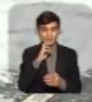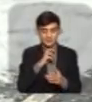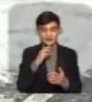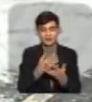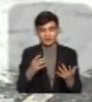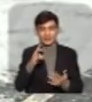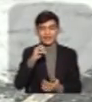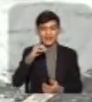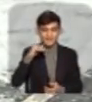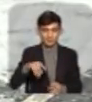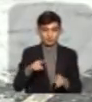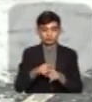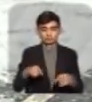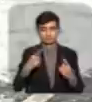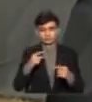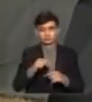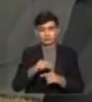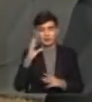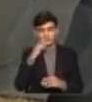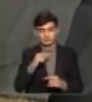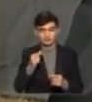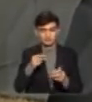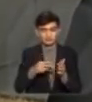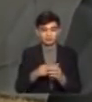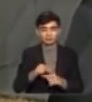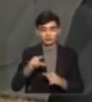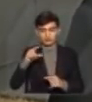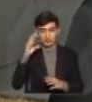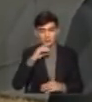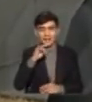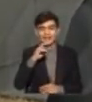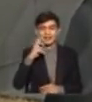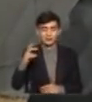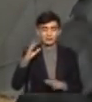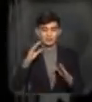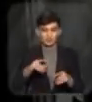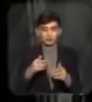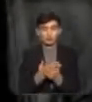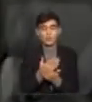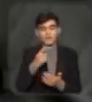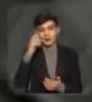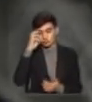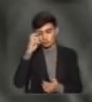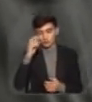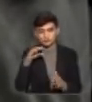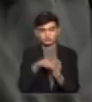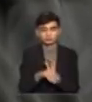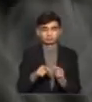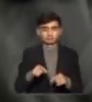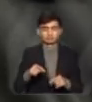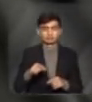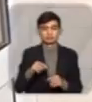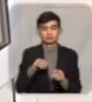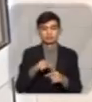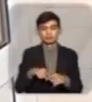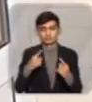Қазақстан бюджетінің уақытша болса да толығуына сеп. Текетірестен кейін жаһанда Иранның орнына жаңа мемлекеттердің пайда болуы мүмкін екендігі айтыла